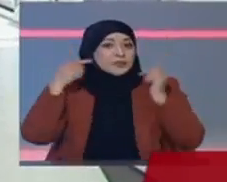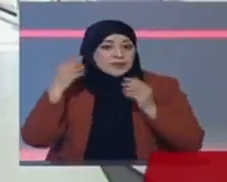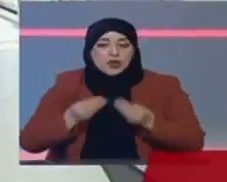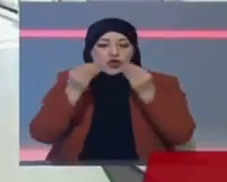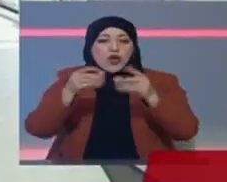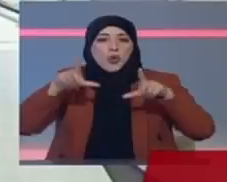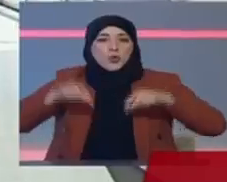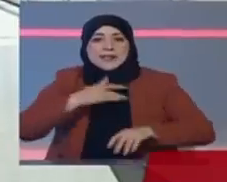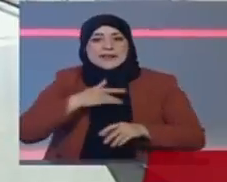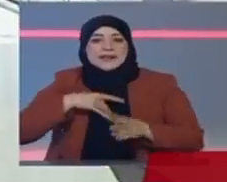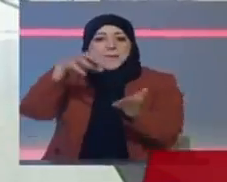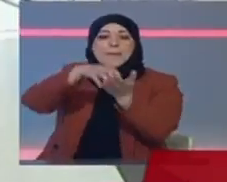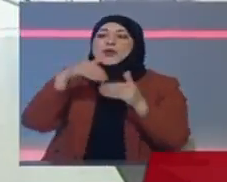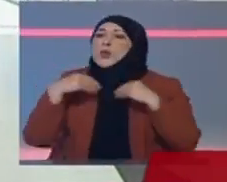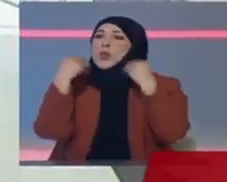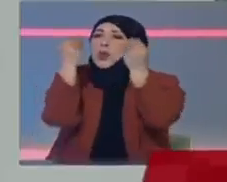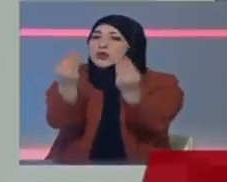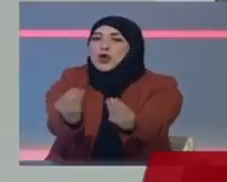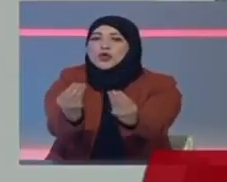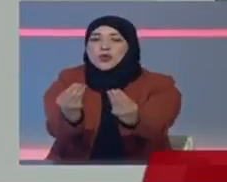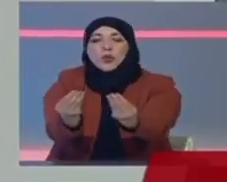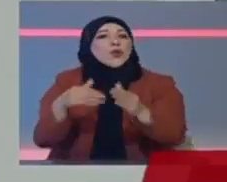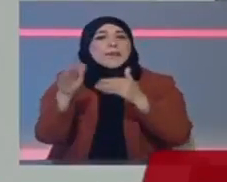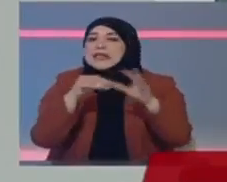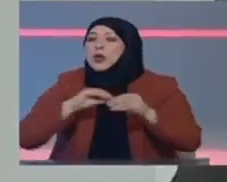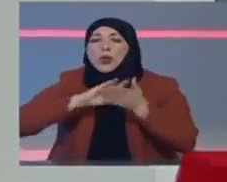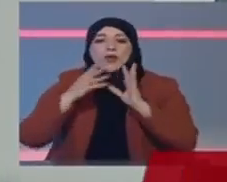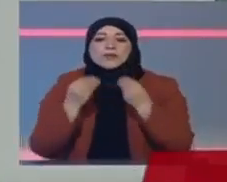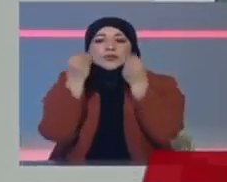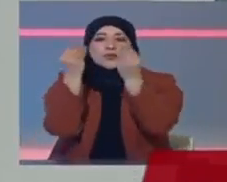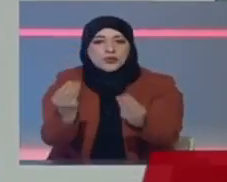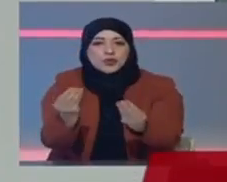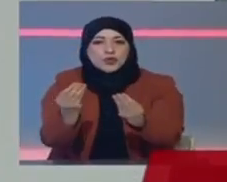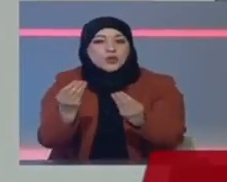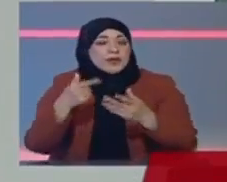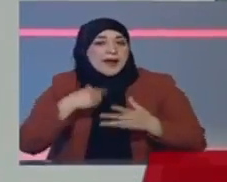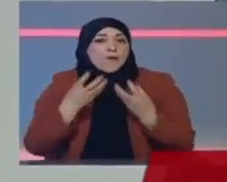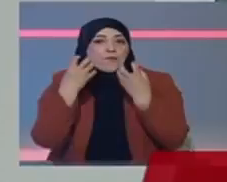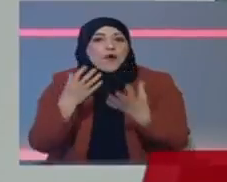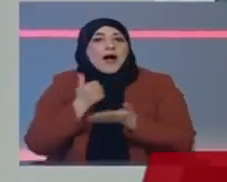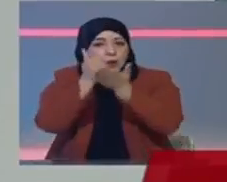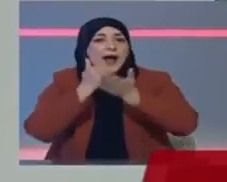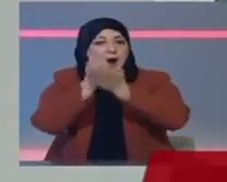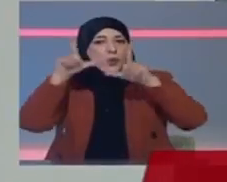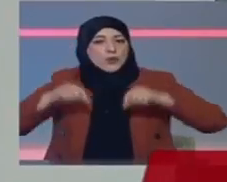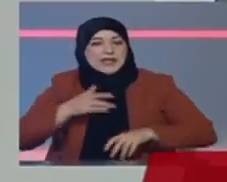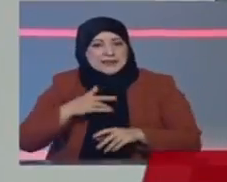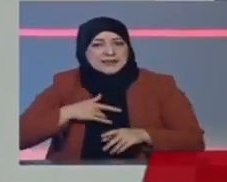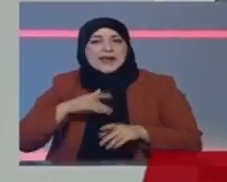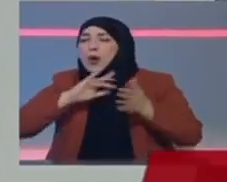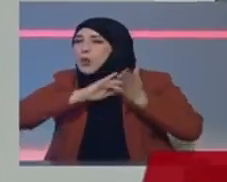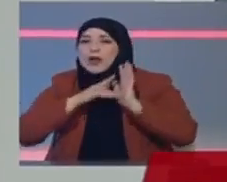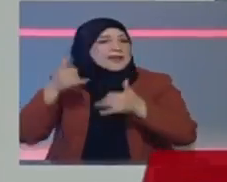المركز بكل تجهيزات كل شيء حتى شيء بالاوراق وحتى الاتصالات